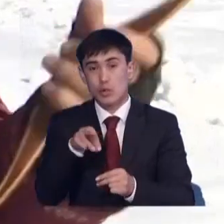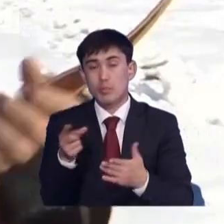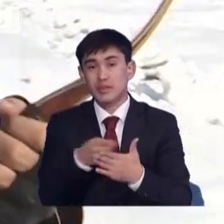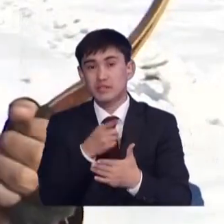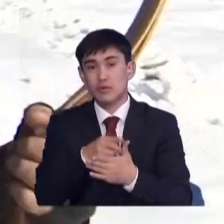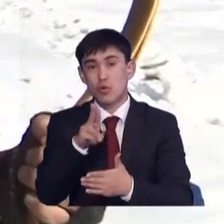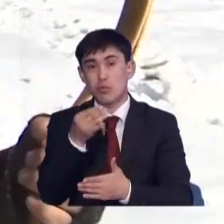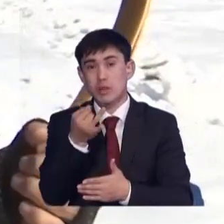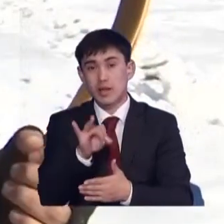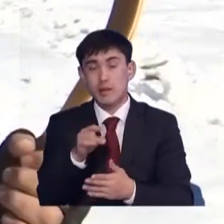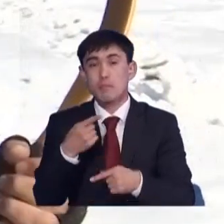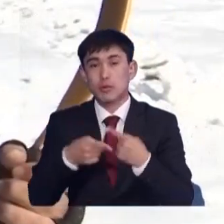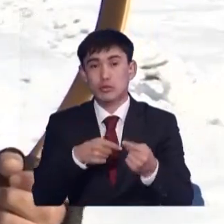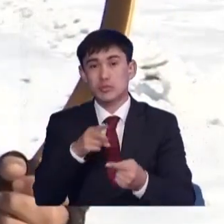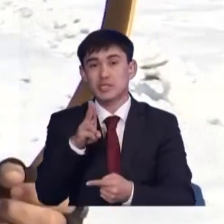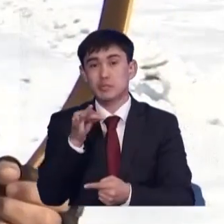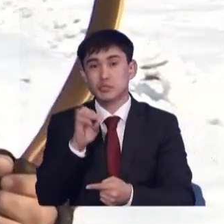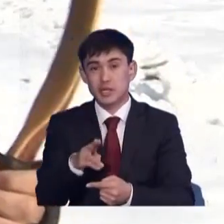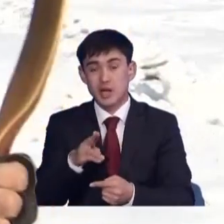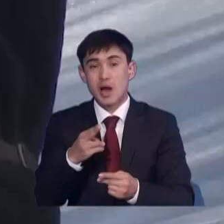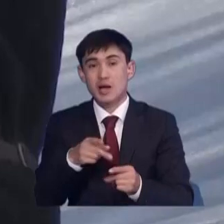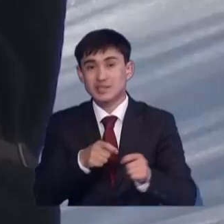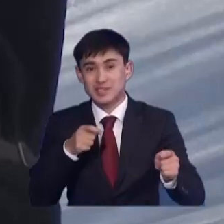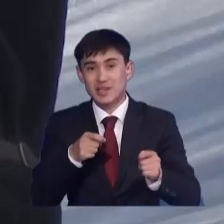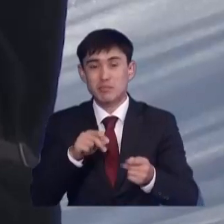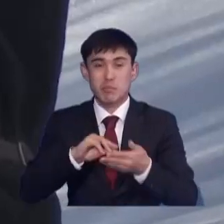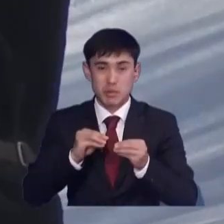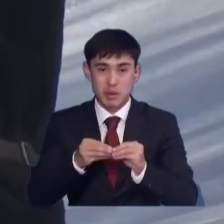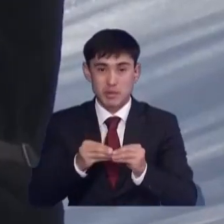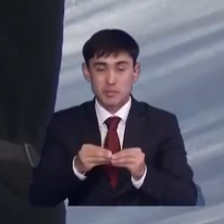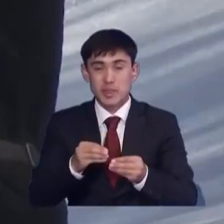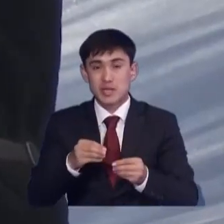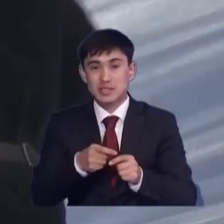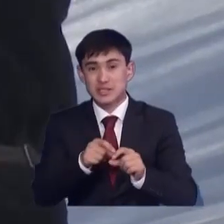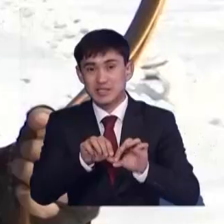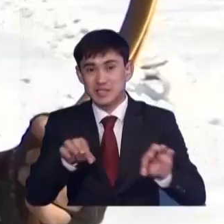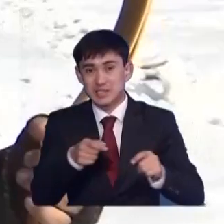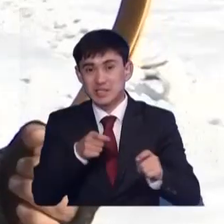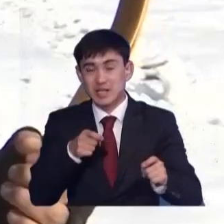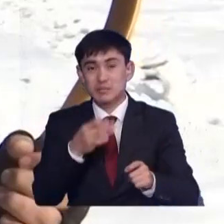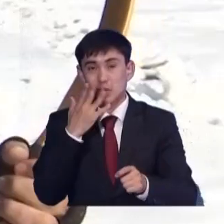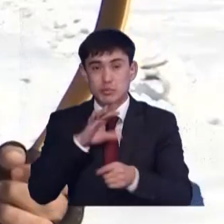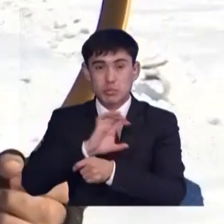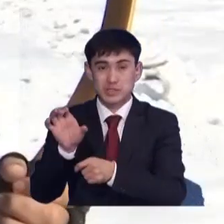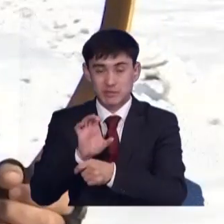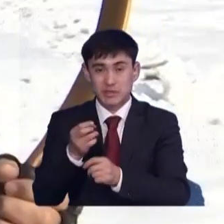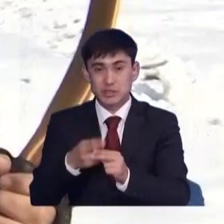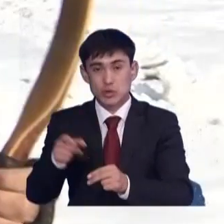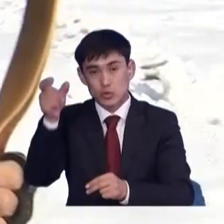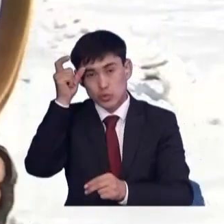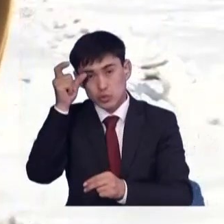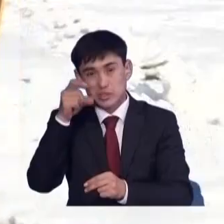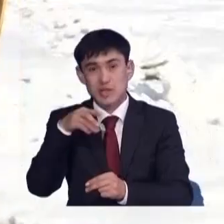названием кубылай. Потом есть кипчак. А вот со стрелами проблема. Порой приходится обращаться к зарубежным поставщикам из Турции